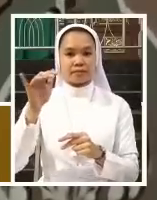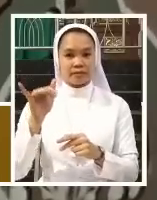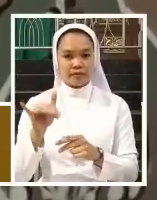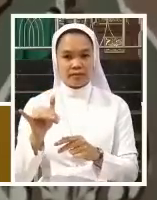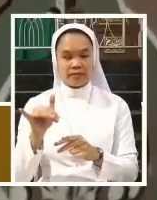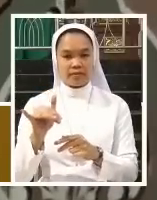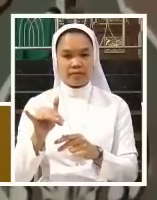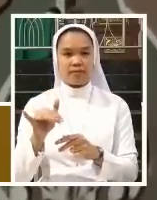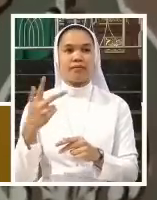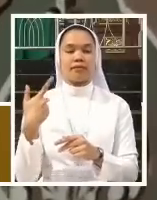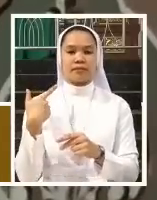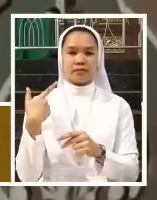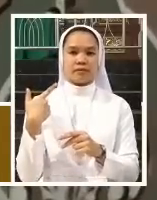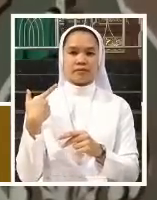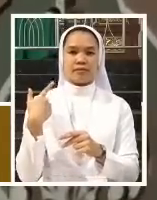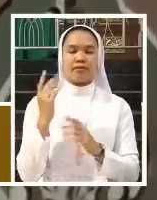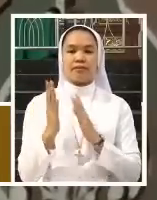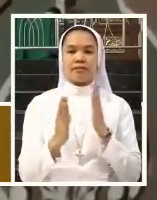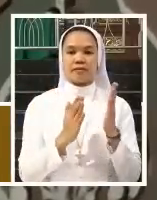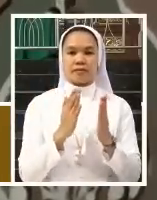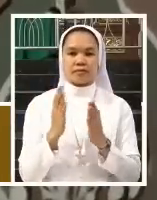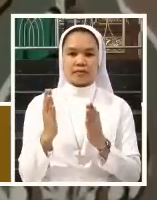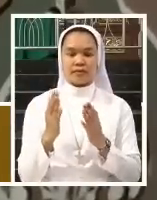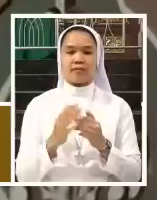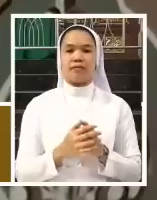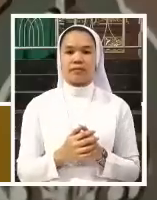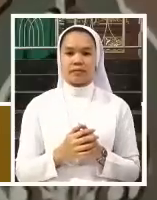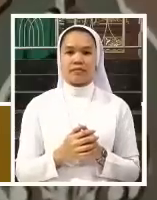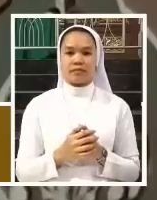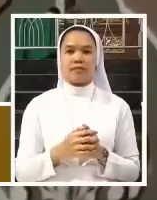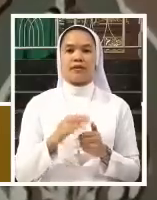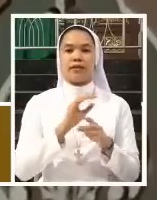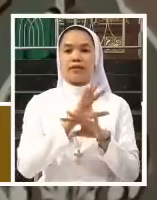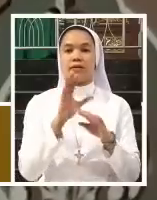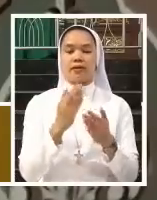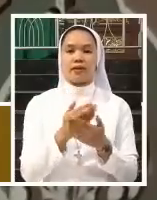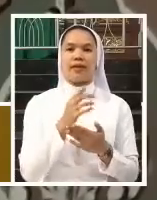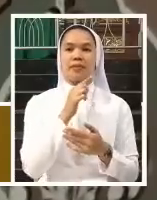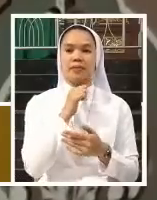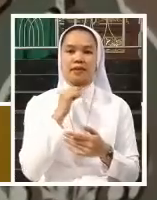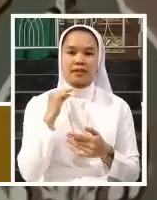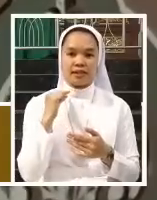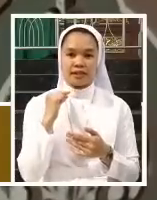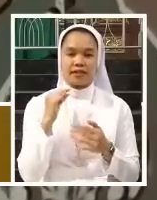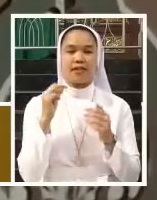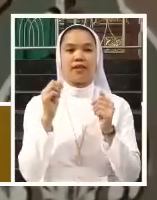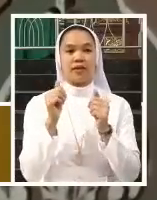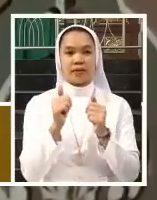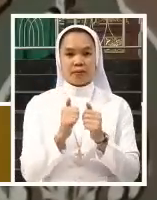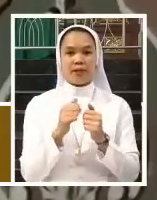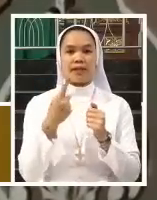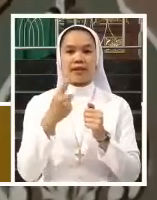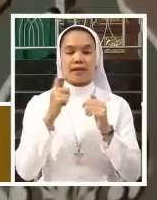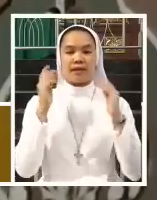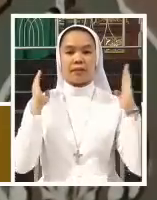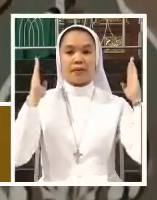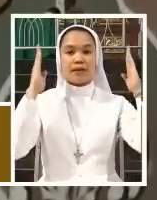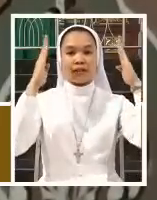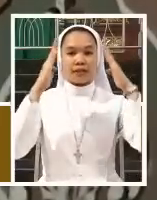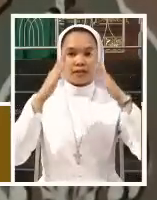mga personang konsagrada, ang mga padi, kaiba ang obispo.